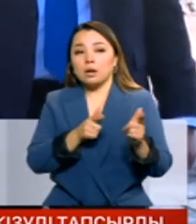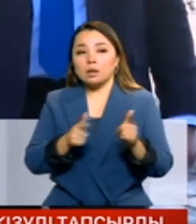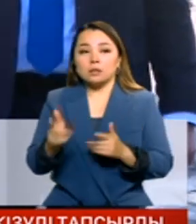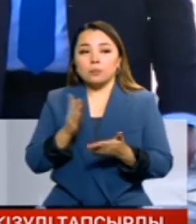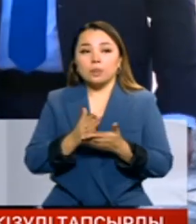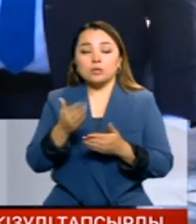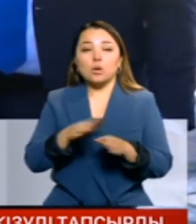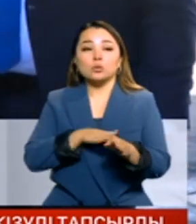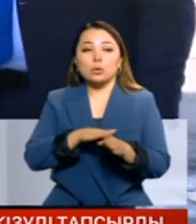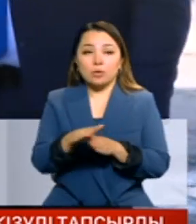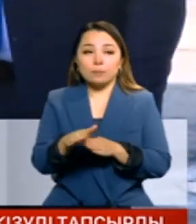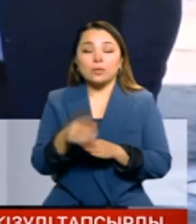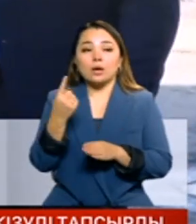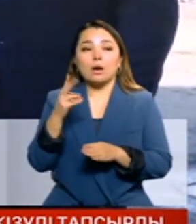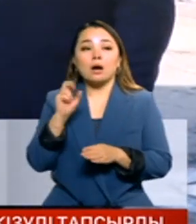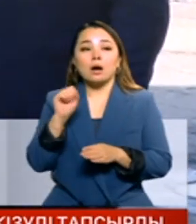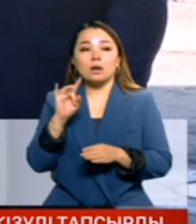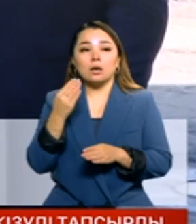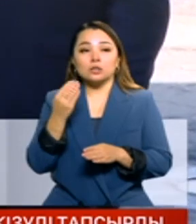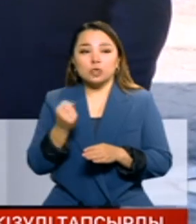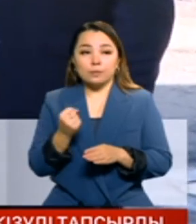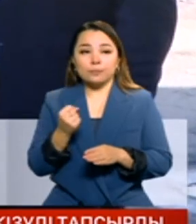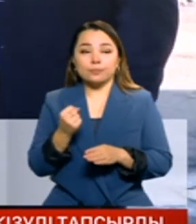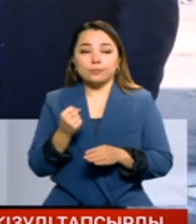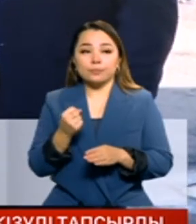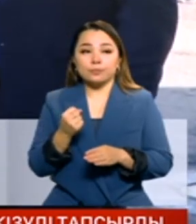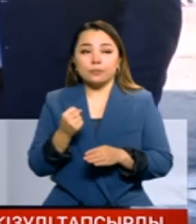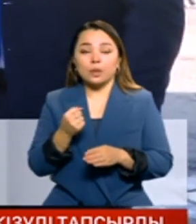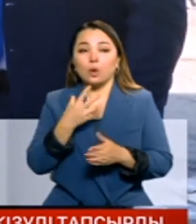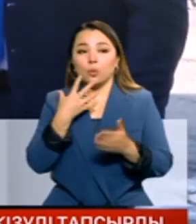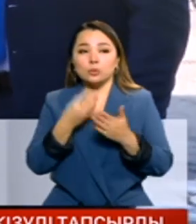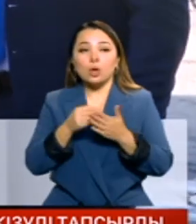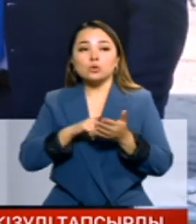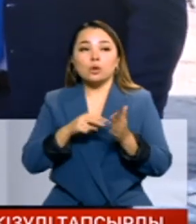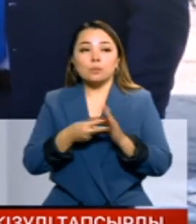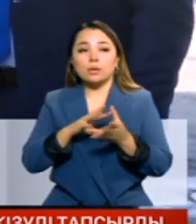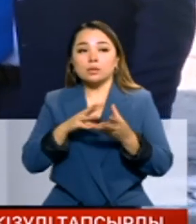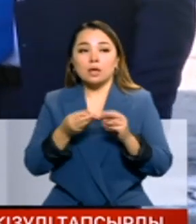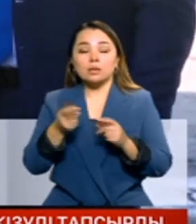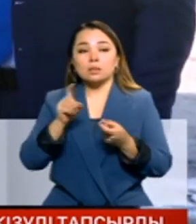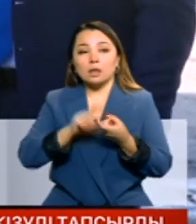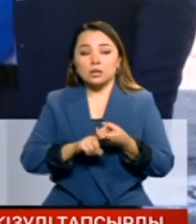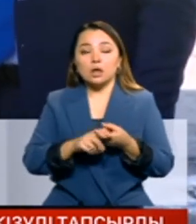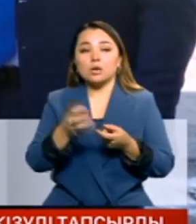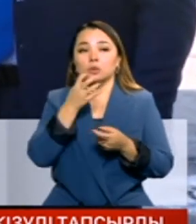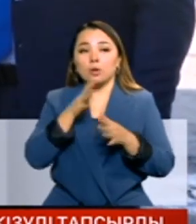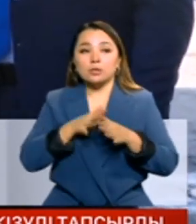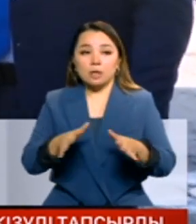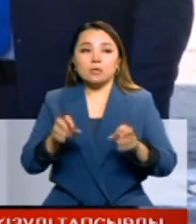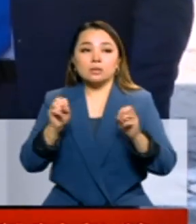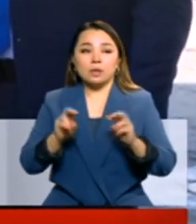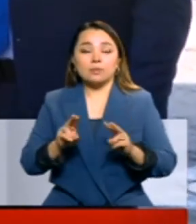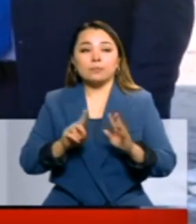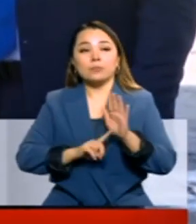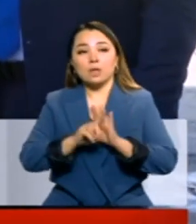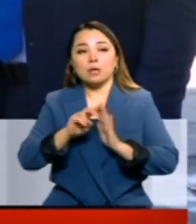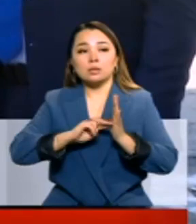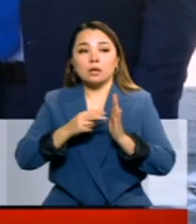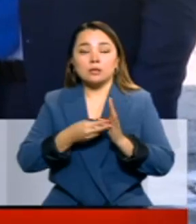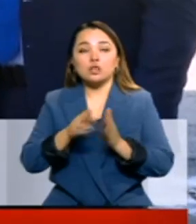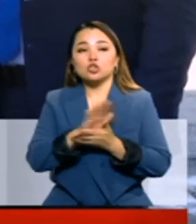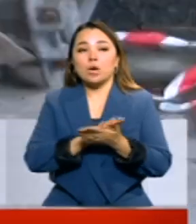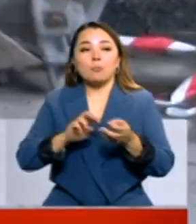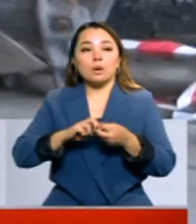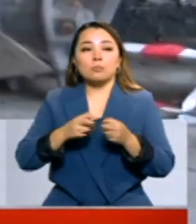толығымен. Бірінші қарашада өзінің жоспар бойынша жылту маусымына кіреміз. Ешқандай